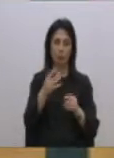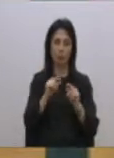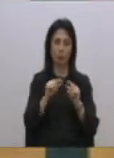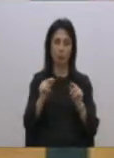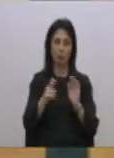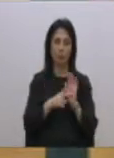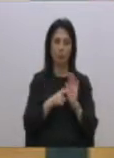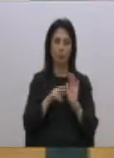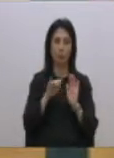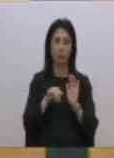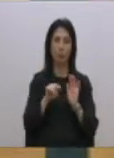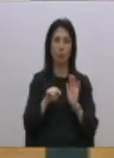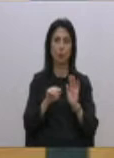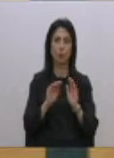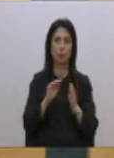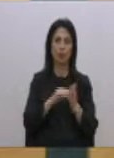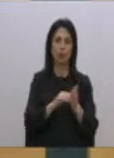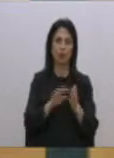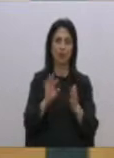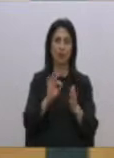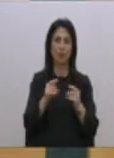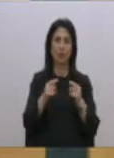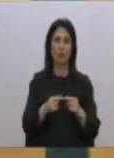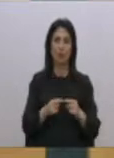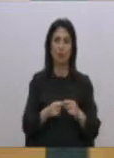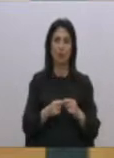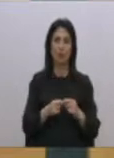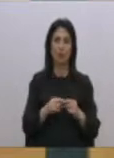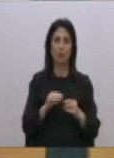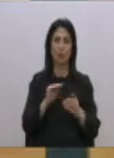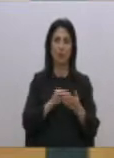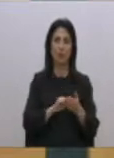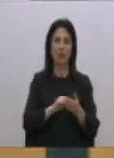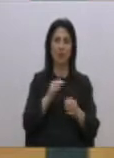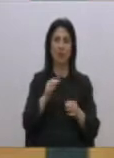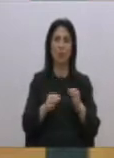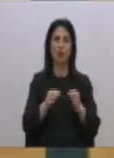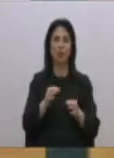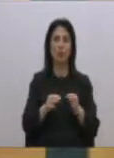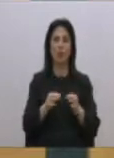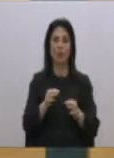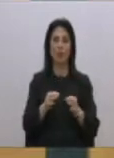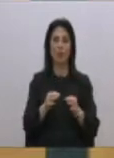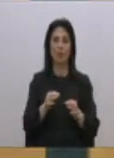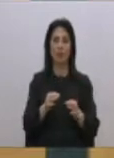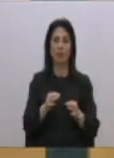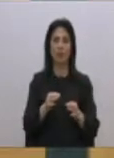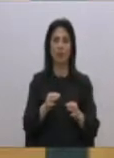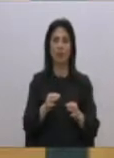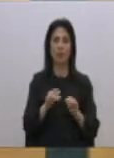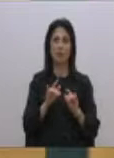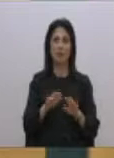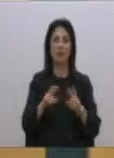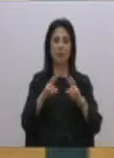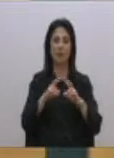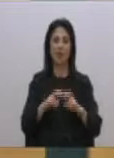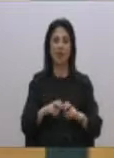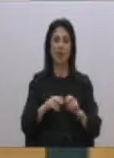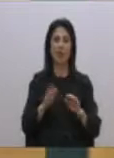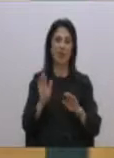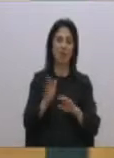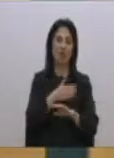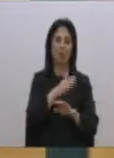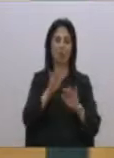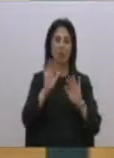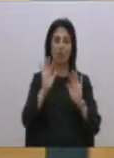მე7 პუნქტში შევიდეს აღნიშნული დაზუსტება, სადაც მიეთითება, რომ მოსამართლეს საქმეთა განხილვისაგან ჩამოცილების